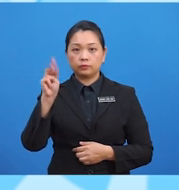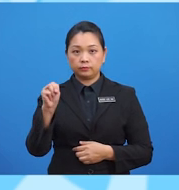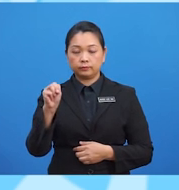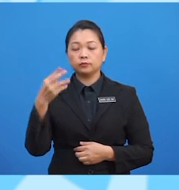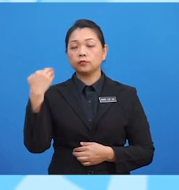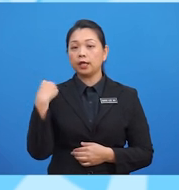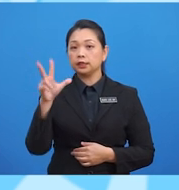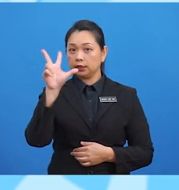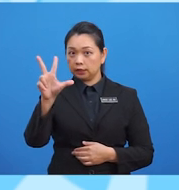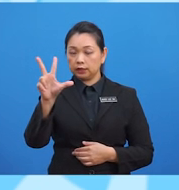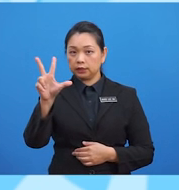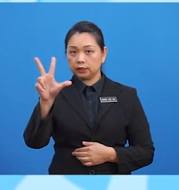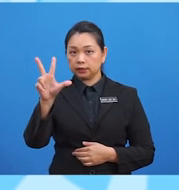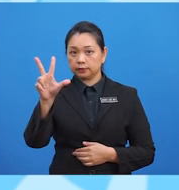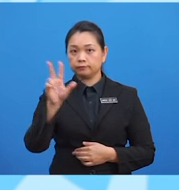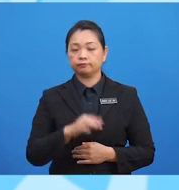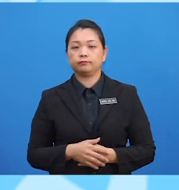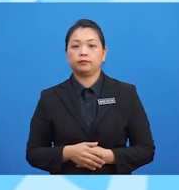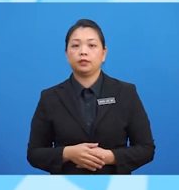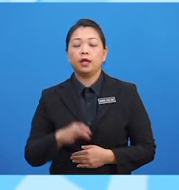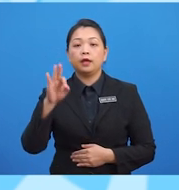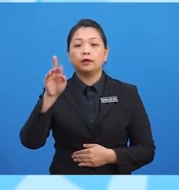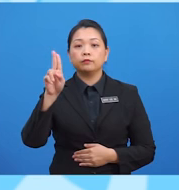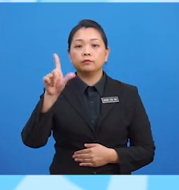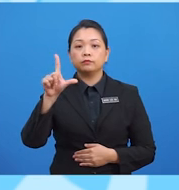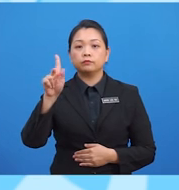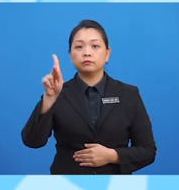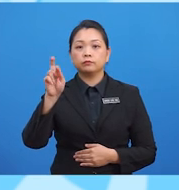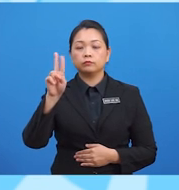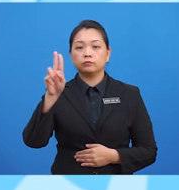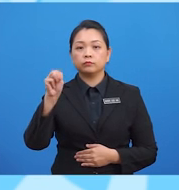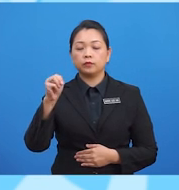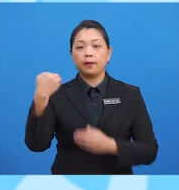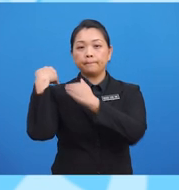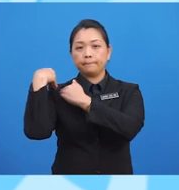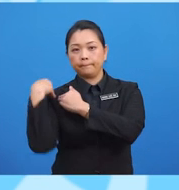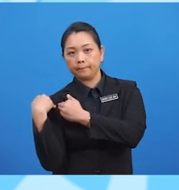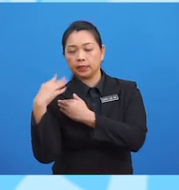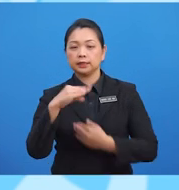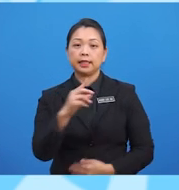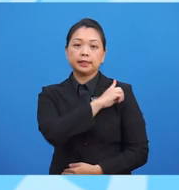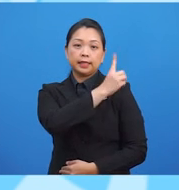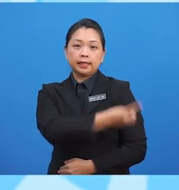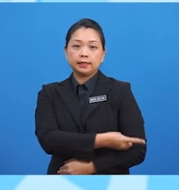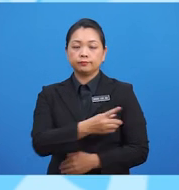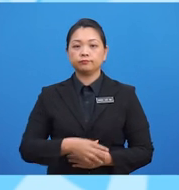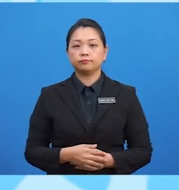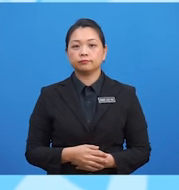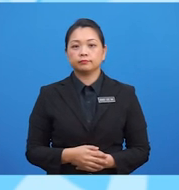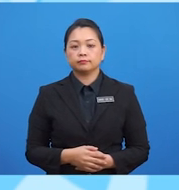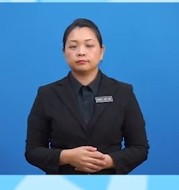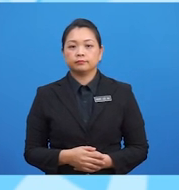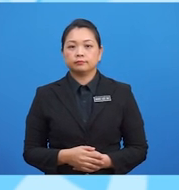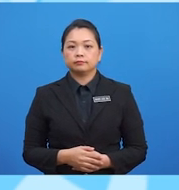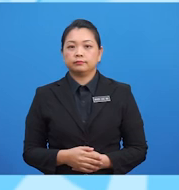Terdapat tiga bahagian tuas, iaitu fulcrum, beban dan daya. Tuas